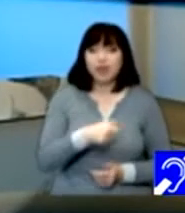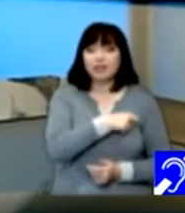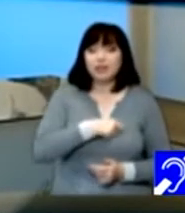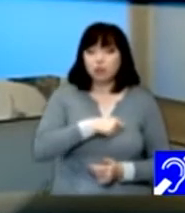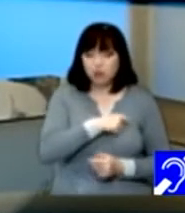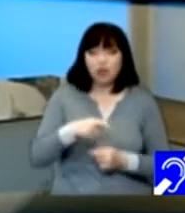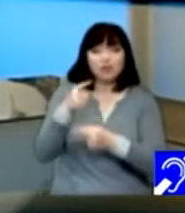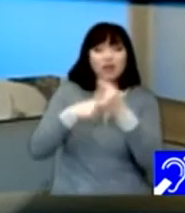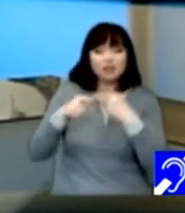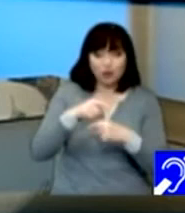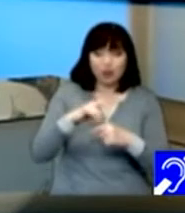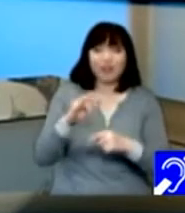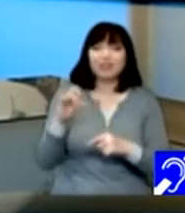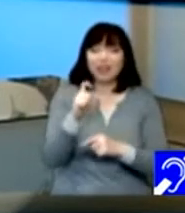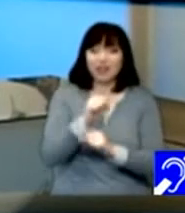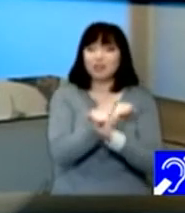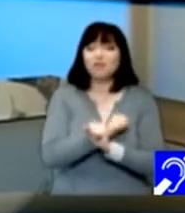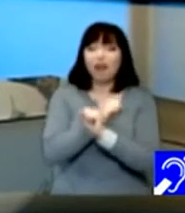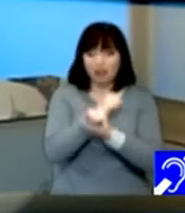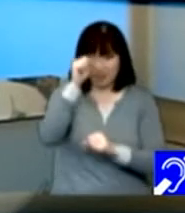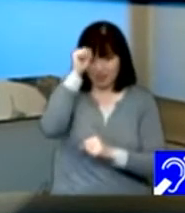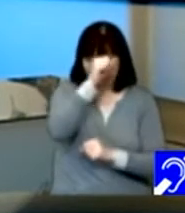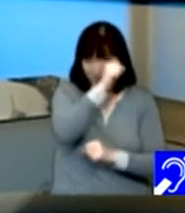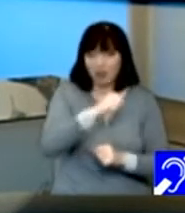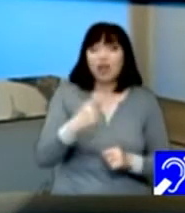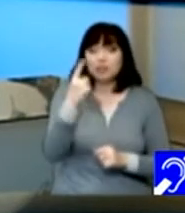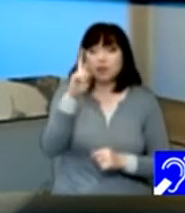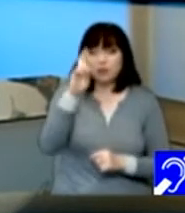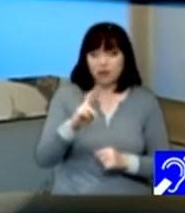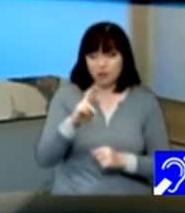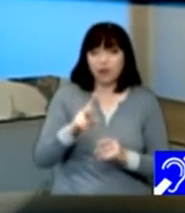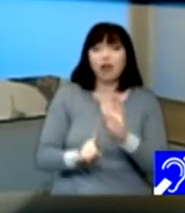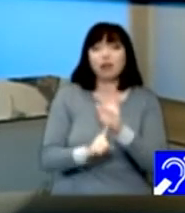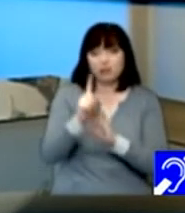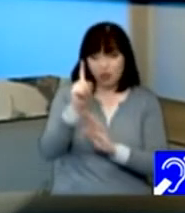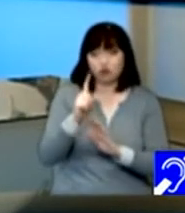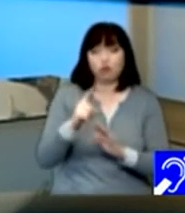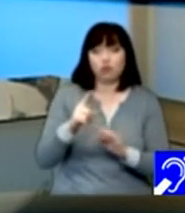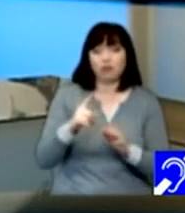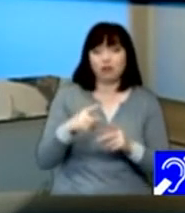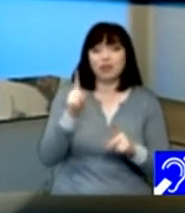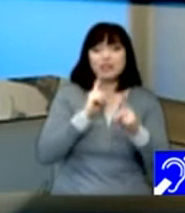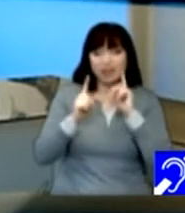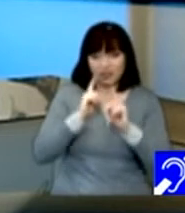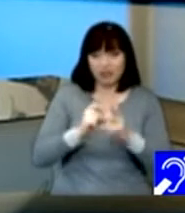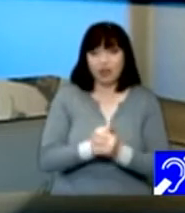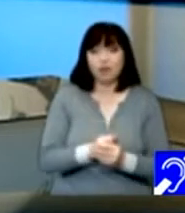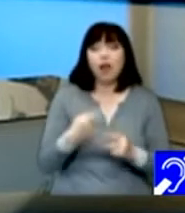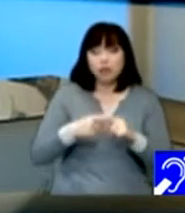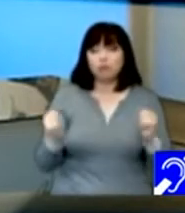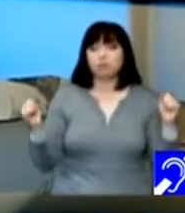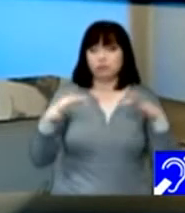Deputații revin din vacanță de iarnă. Din 1 februarie va începe sesiunea ordinară de primăvară-vară a Parlamentului.